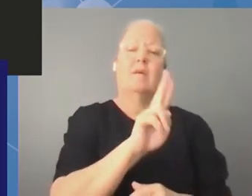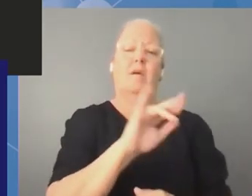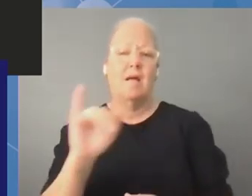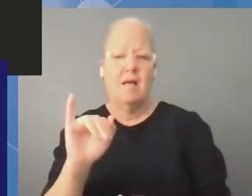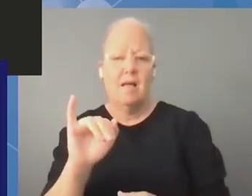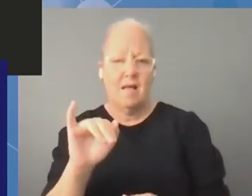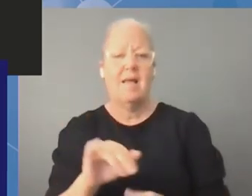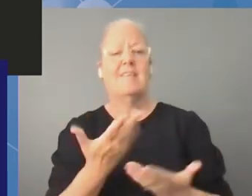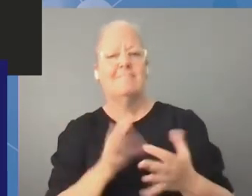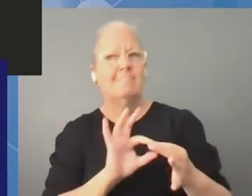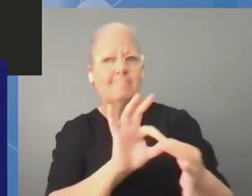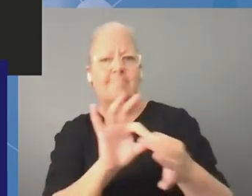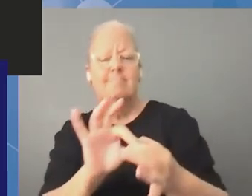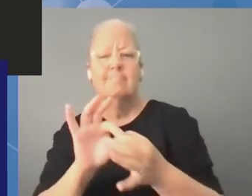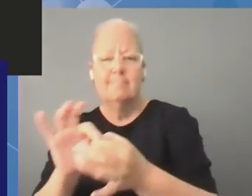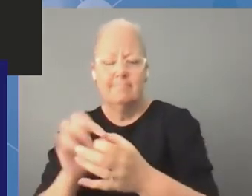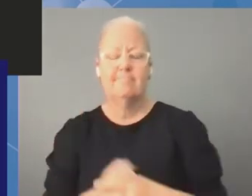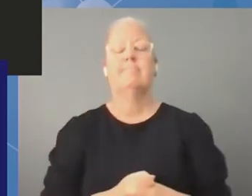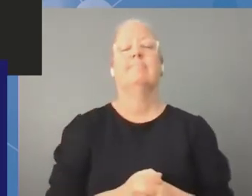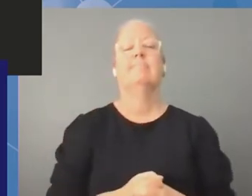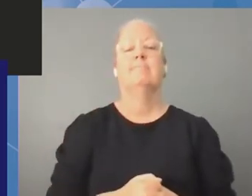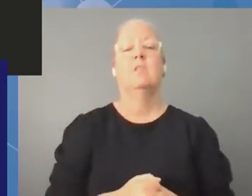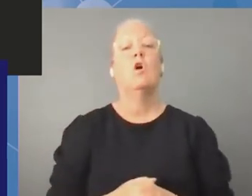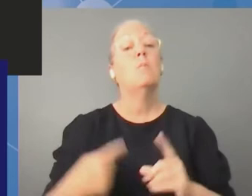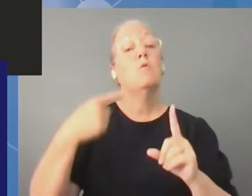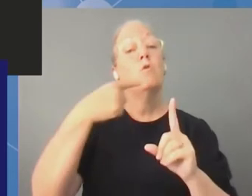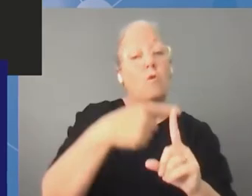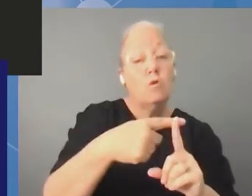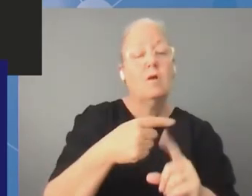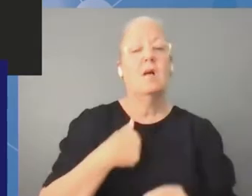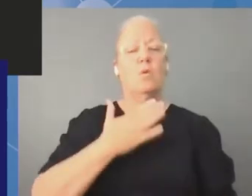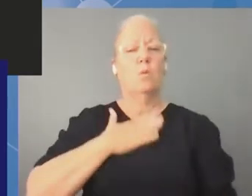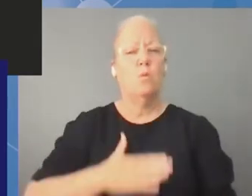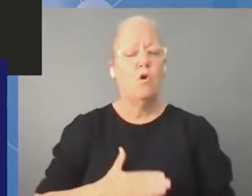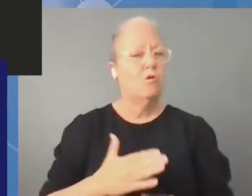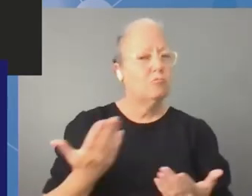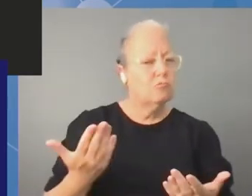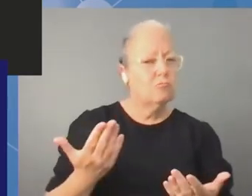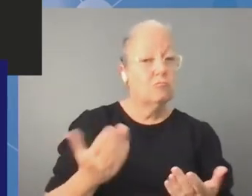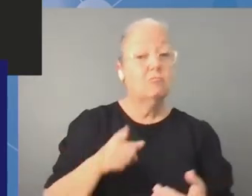我相信这样的一些网络可以得到适当的一些支持。